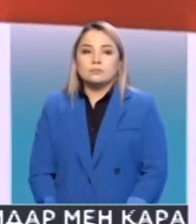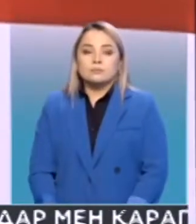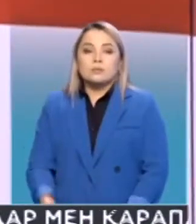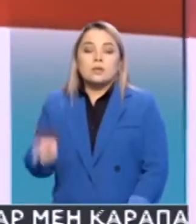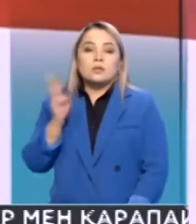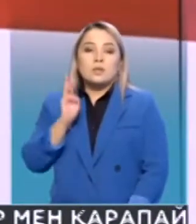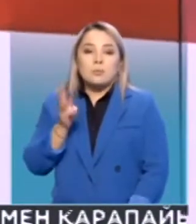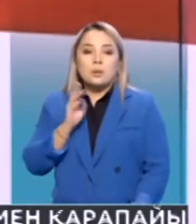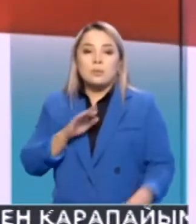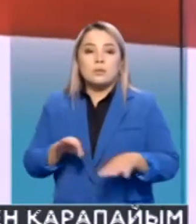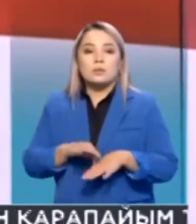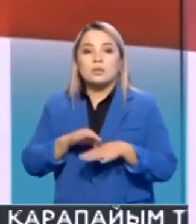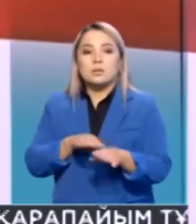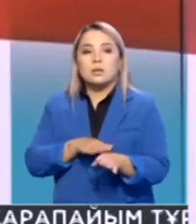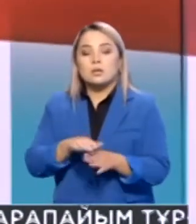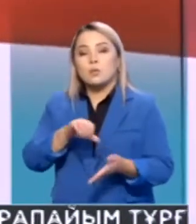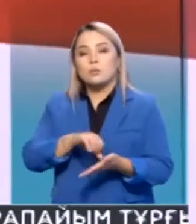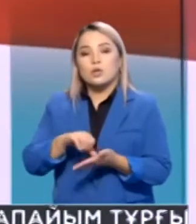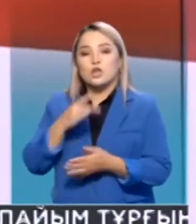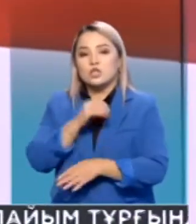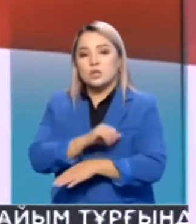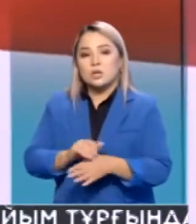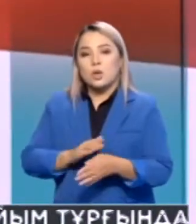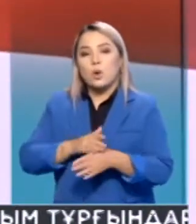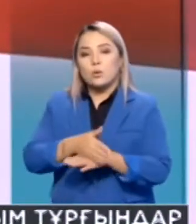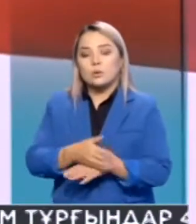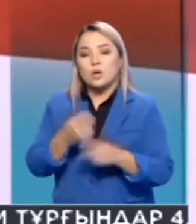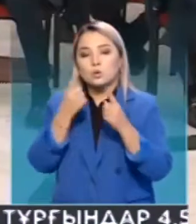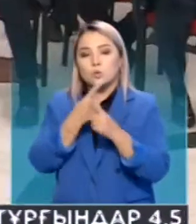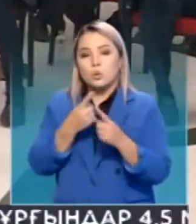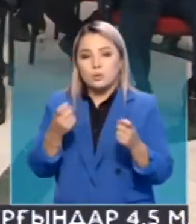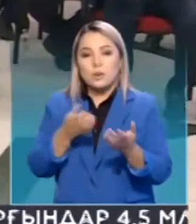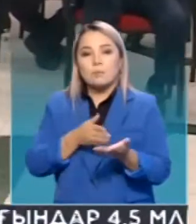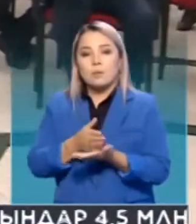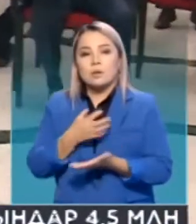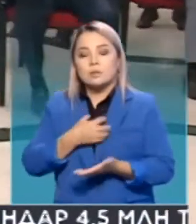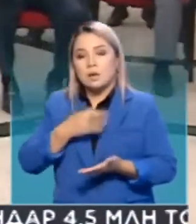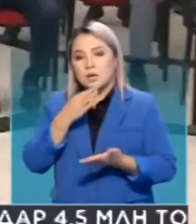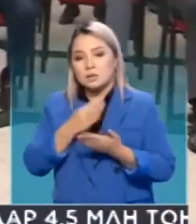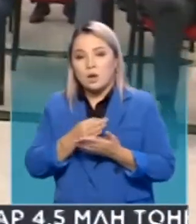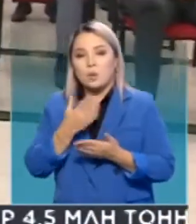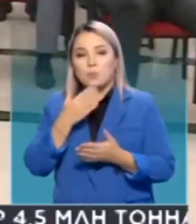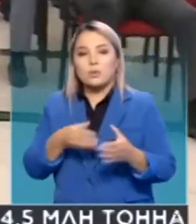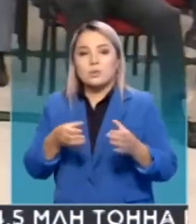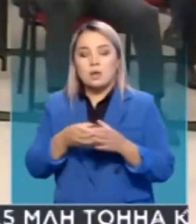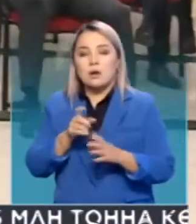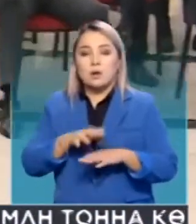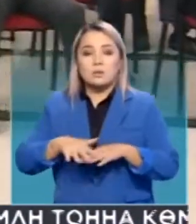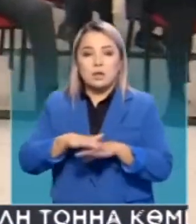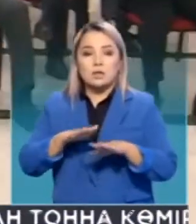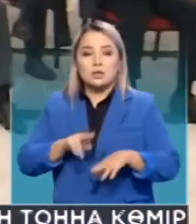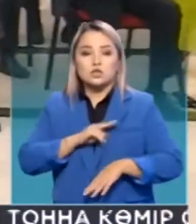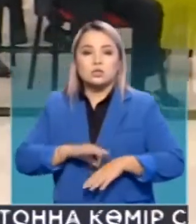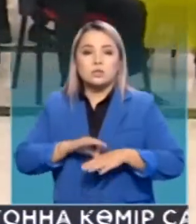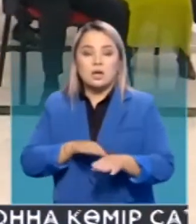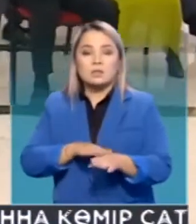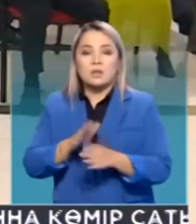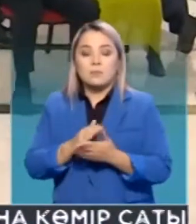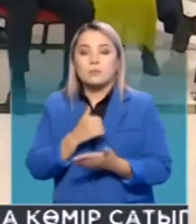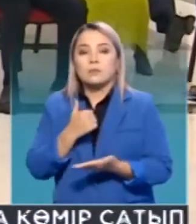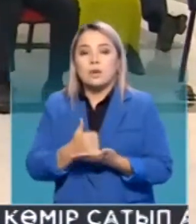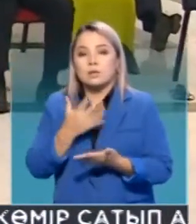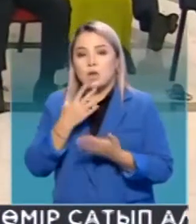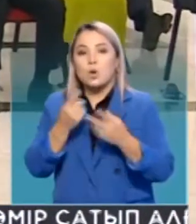Ял дипломатиялық миссиялардың өкілдері мен шетелдік қонақтар биылғы жолдаудың басым бағыттары негізінен Бұқара халық үшін жасалған дейді. Ең